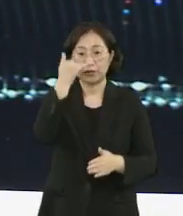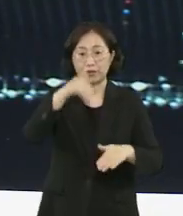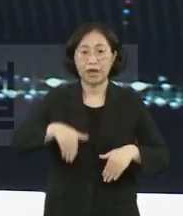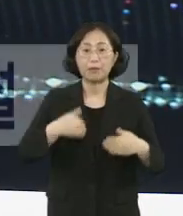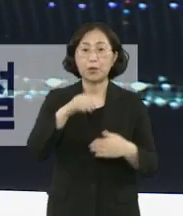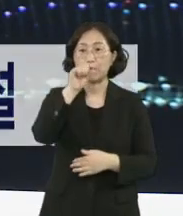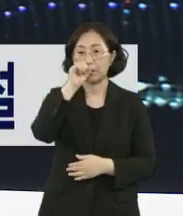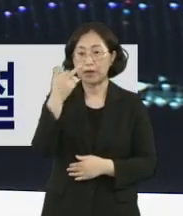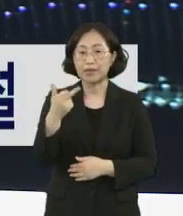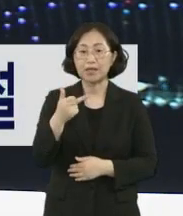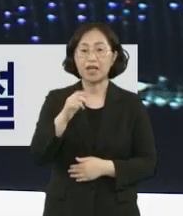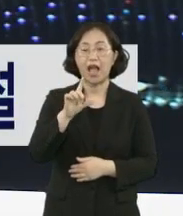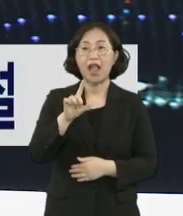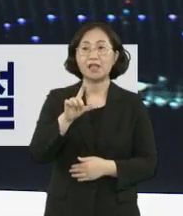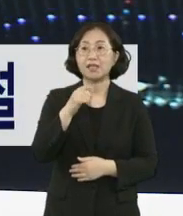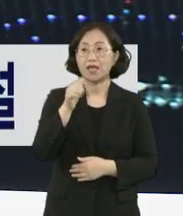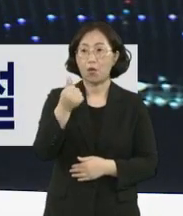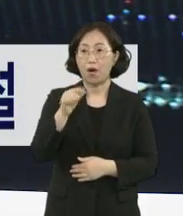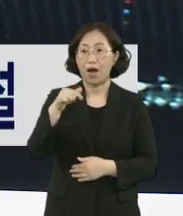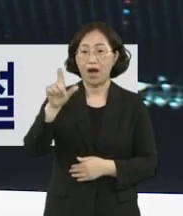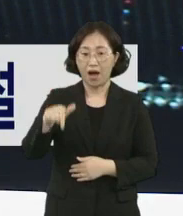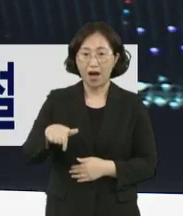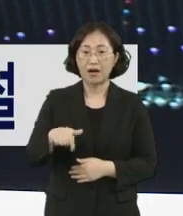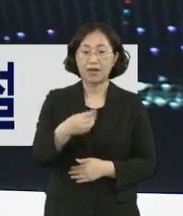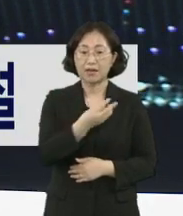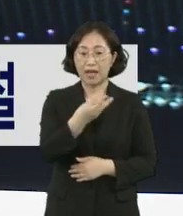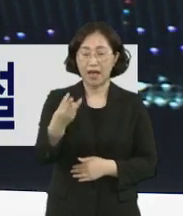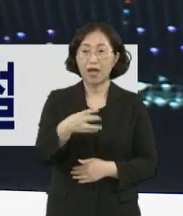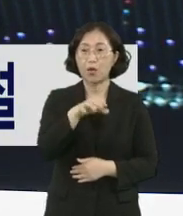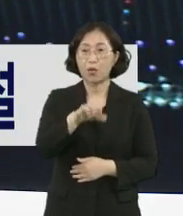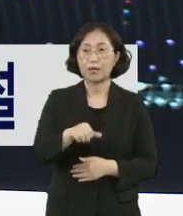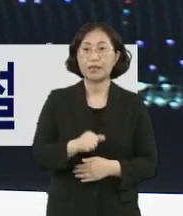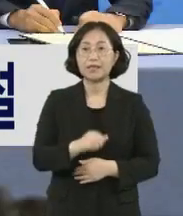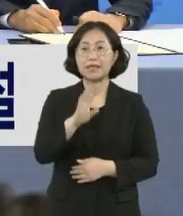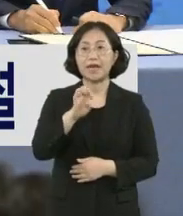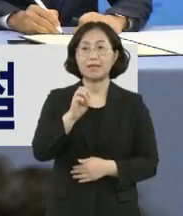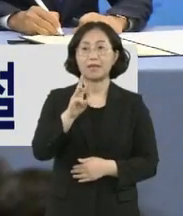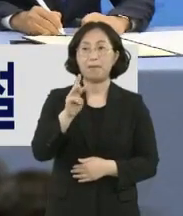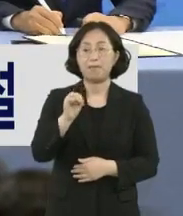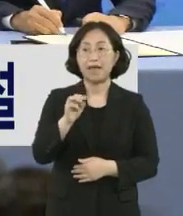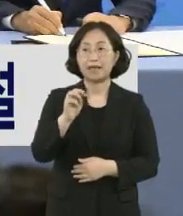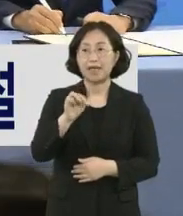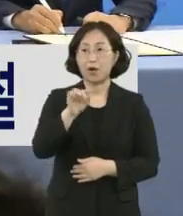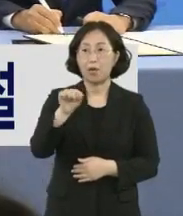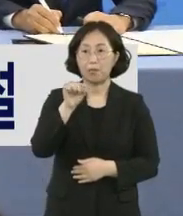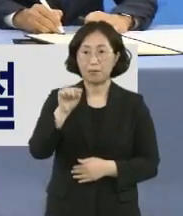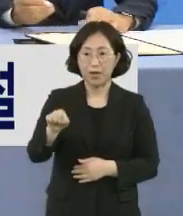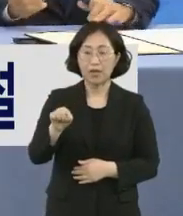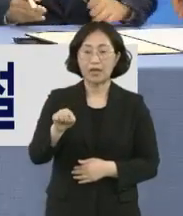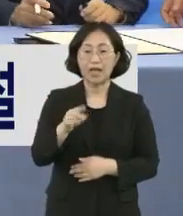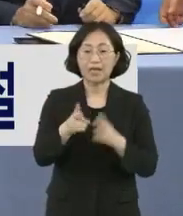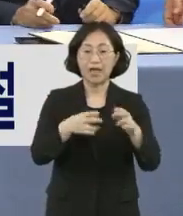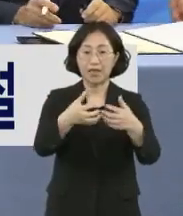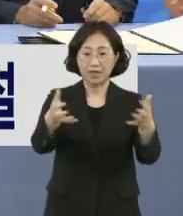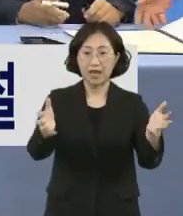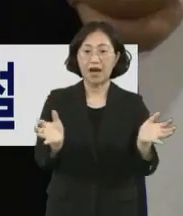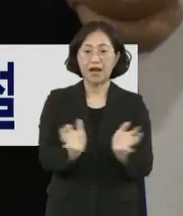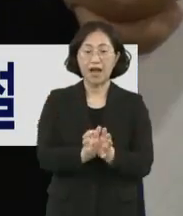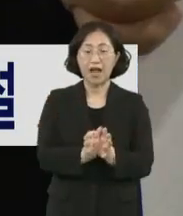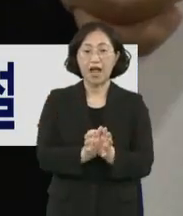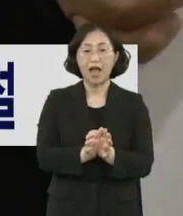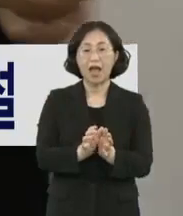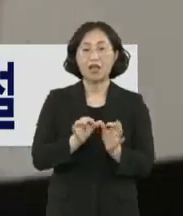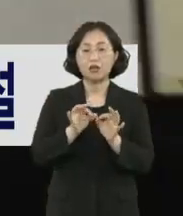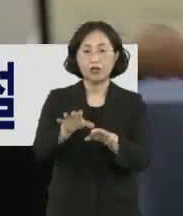충남도와 서산시, LG화학은 서산 대산 지역 산단 43만 8,700여 제곱미터에